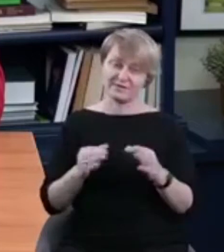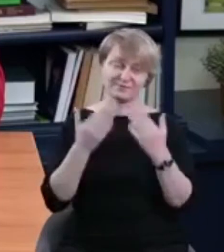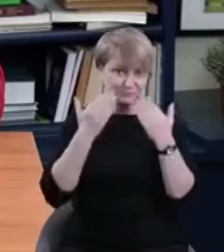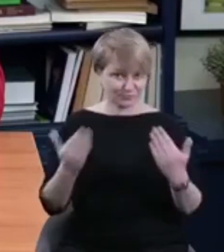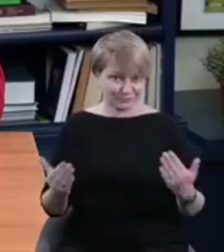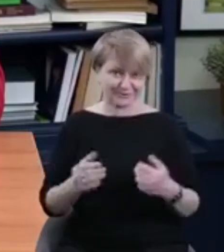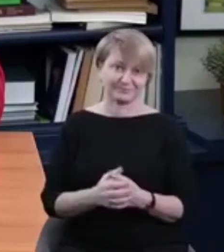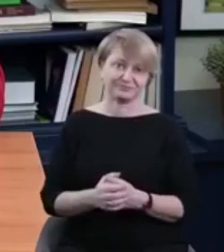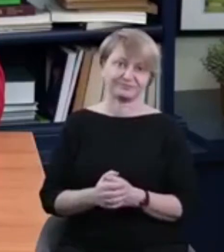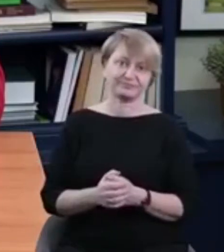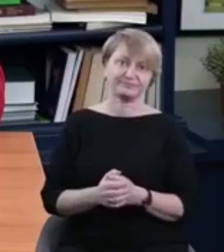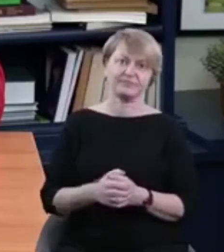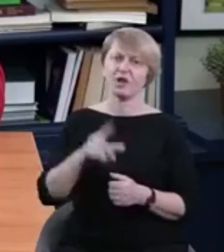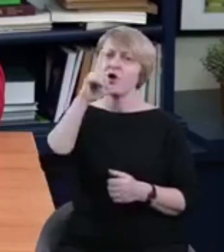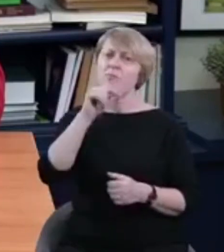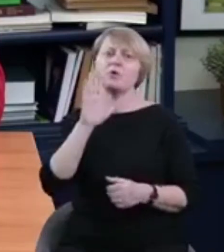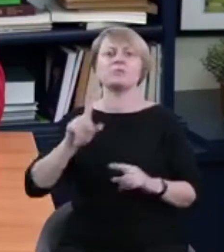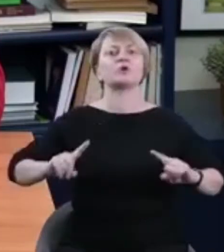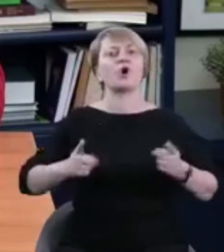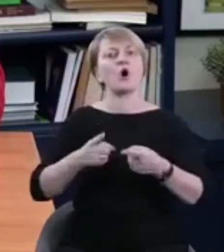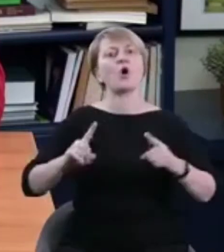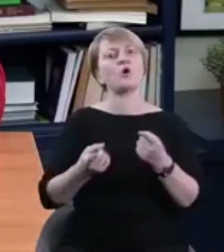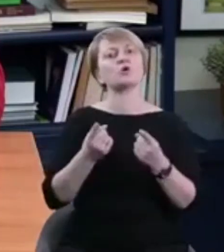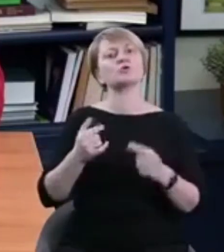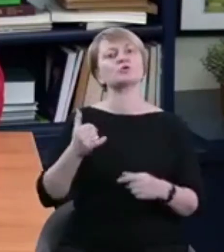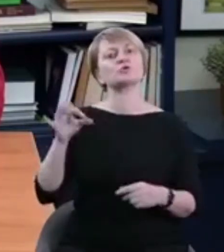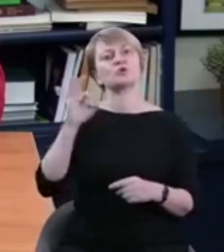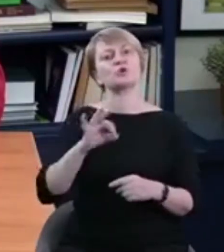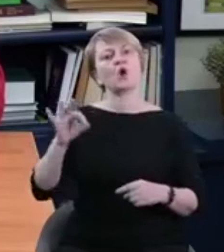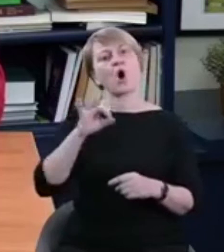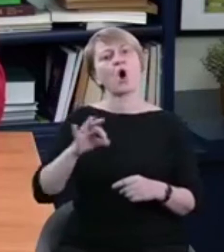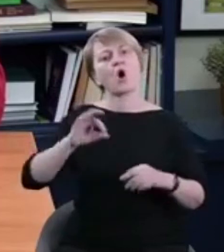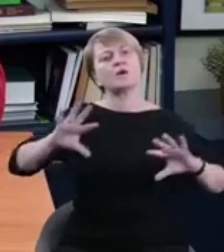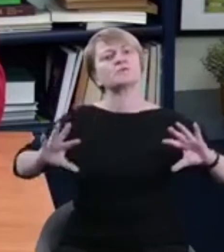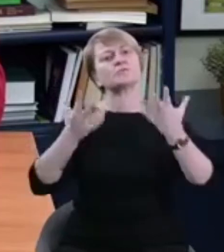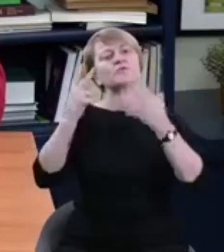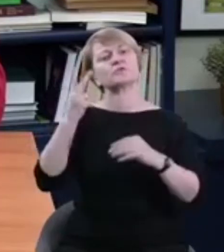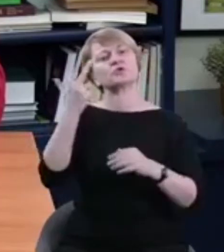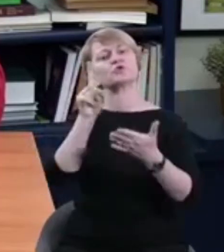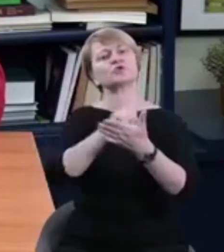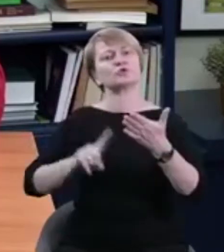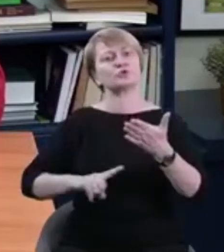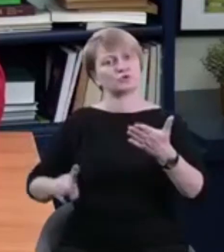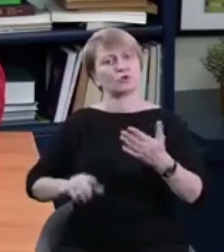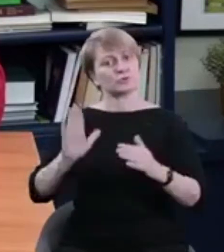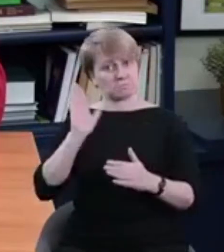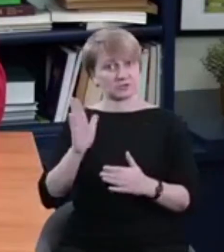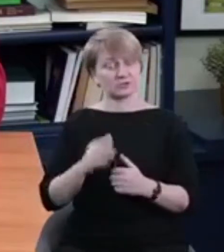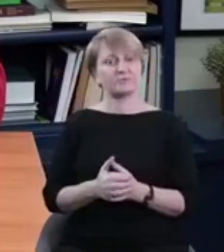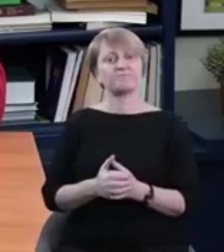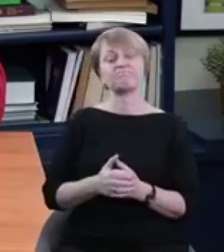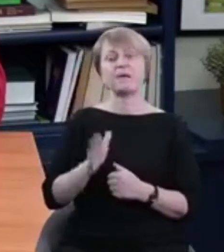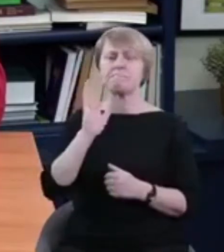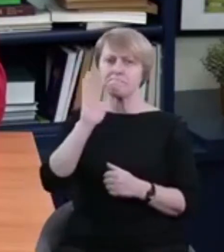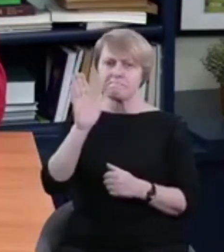3 opole będzie organizowało pochodzę z okazji 100-lecia zwycięskiego powstania śląskiego jak one będą mogły wyglądać o tym jeszcze powiem ale